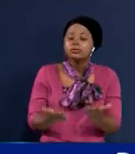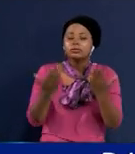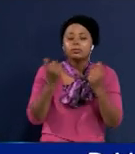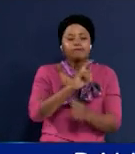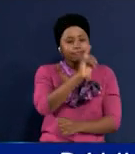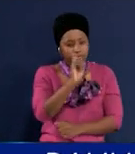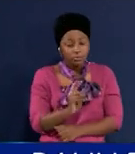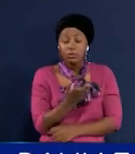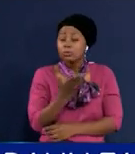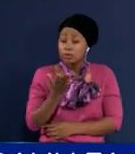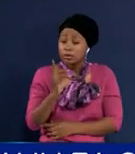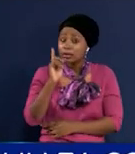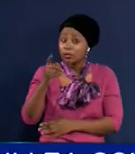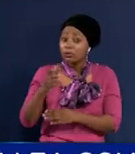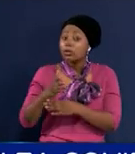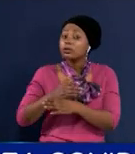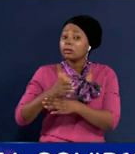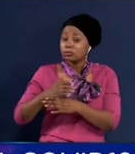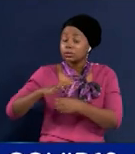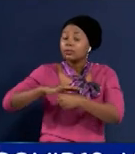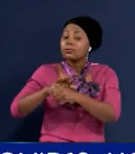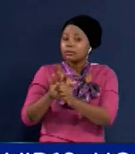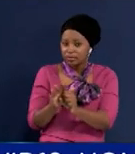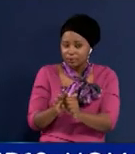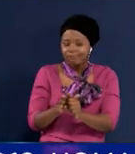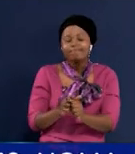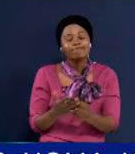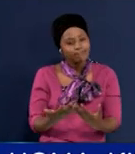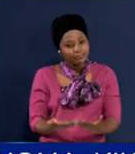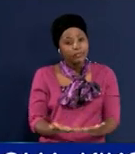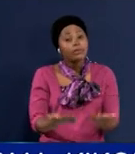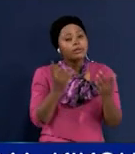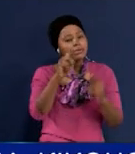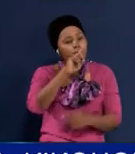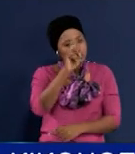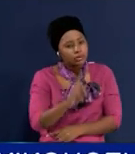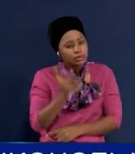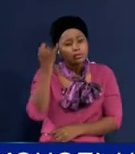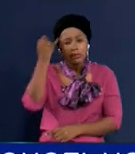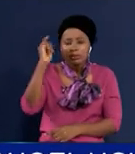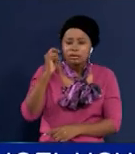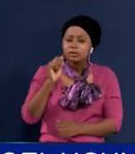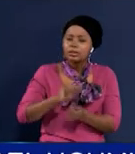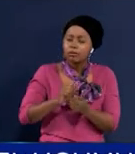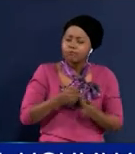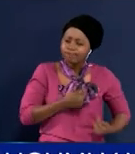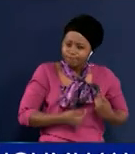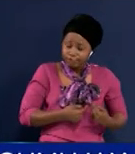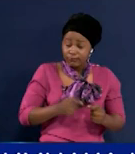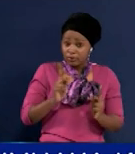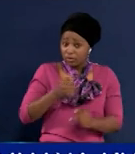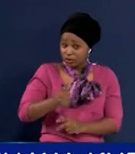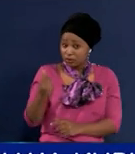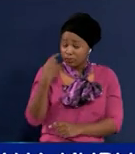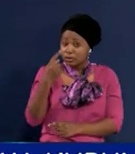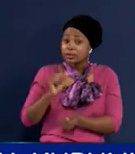kuuliza swali lolote linalohusiana na corona. Liwe swali, yawe maoni, liwe dukuduku. Alimradi tu unaona kwamba